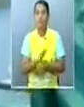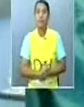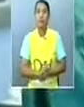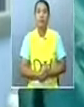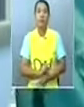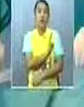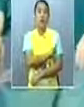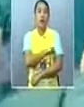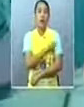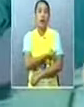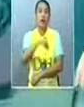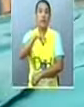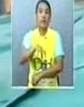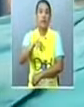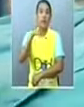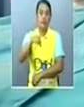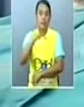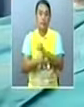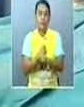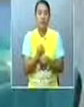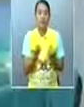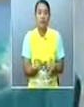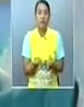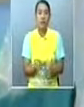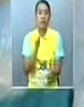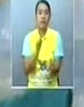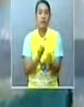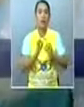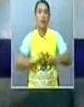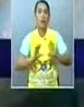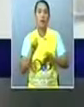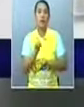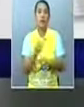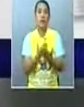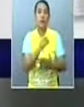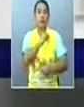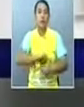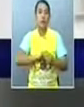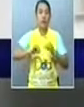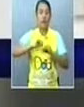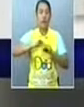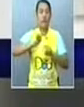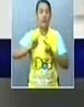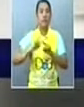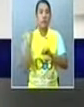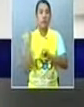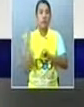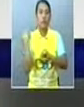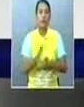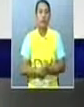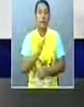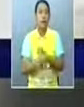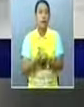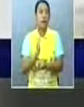นะครับปีนี้เป็นปีของโรงพยาบาลโดยแท้จริงนะครับหุ้นกลุ่มโรงพยาบาลขึ้นกันมายกแผงแต่ผมก็เชื่อว่าปีหน้ากลุ่มโรงพยาบ